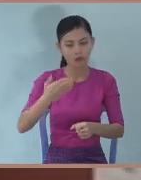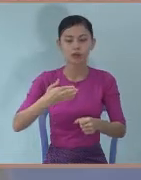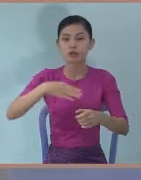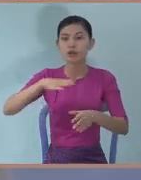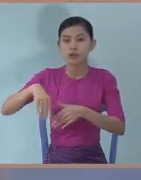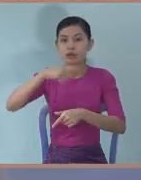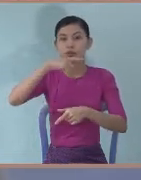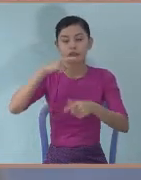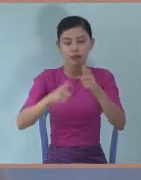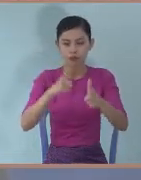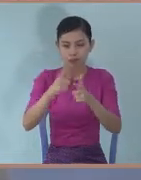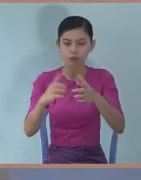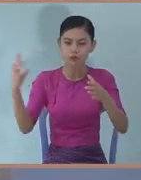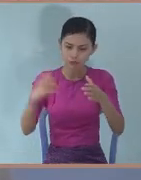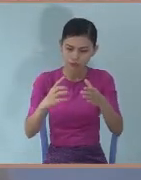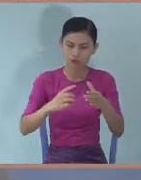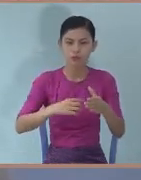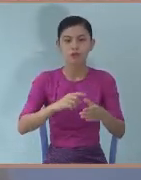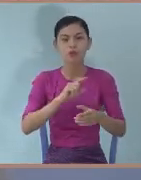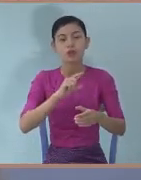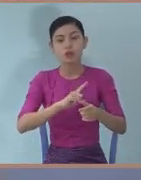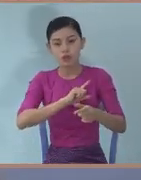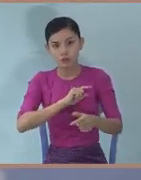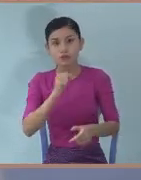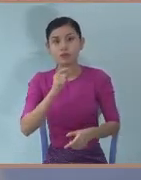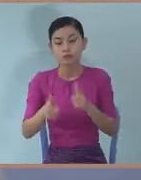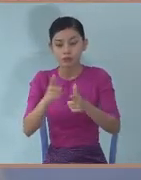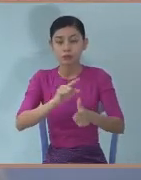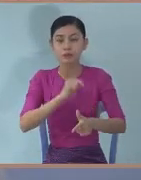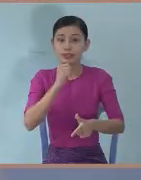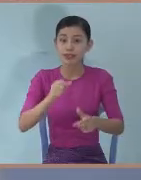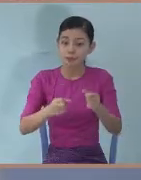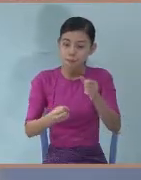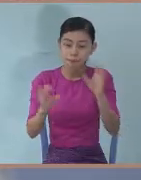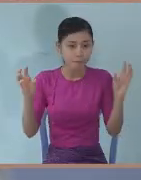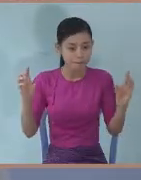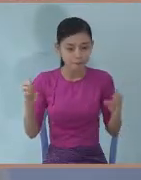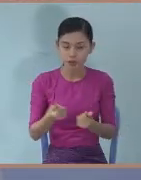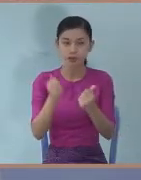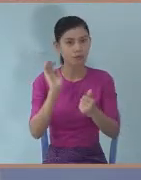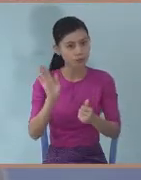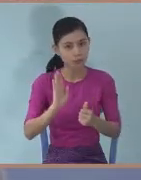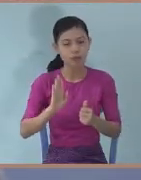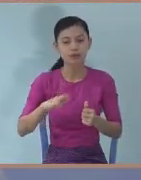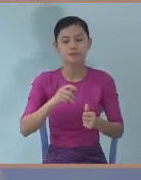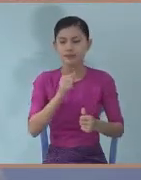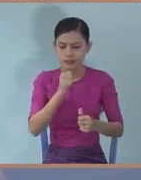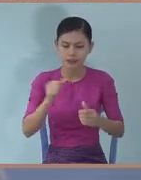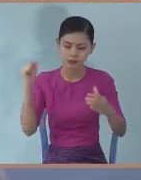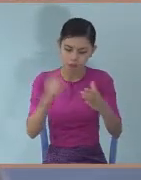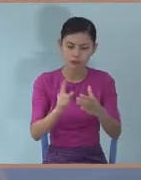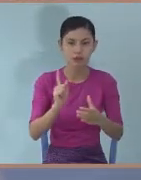ရပ်ကျွေးပါ။အဲ့ဒီဘုံပြည်တွေကိုကျွန်တော်နားလည်ရှင်းပြပါမယ်။ကျွန်တော်တို့ချမ်းလီမျိုးက1049ခုနဲ့ဖွဲ့စည်းပုံအုပ်